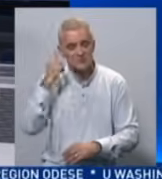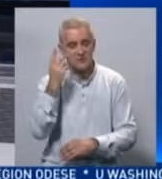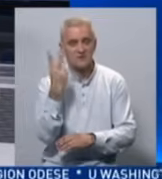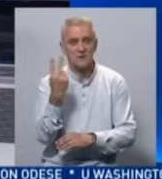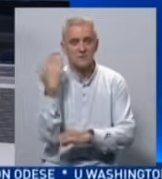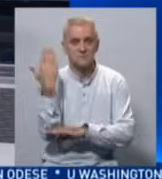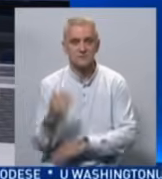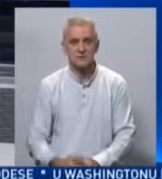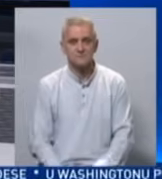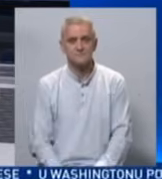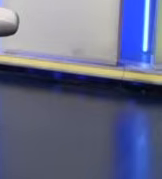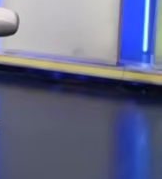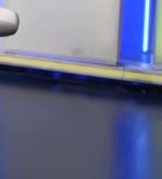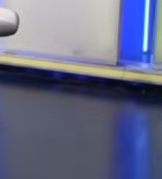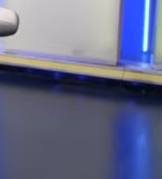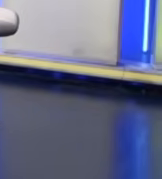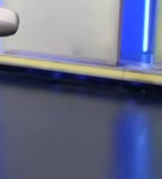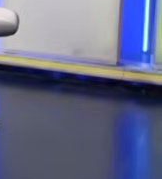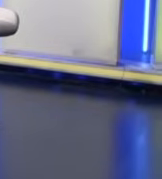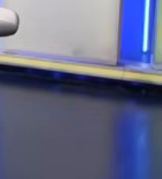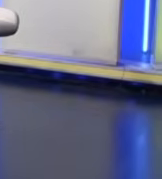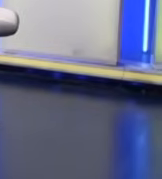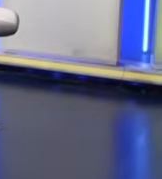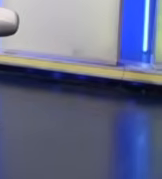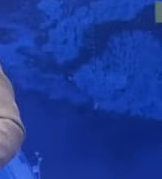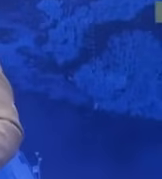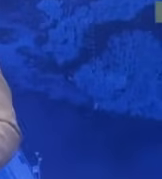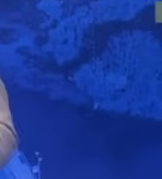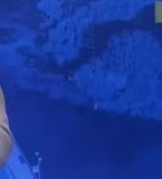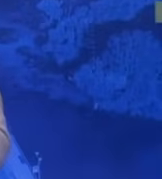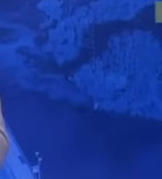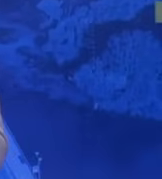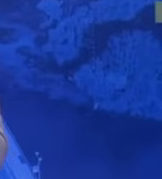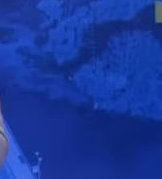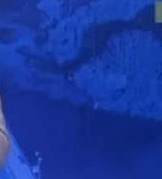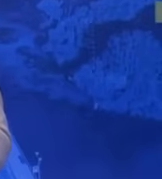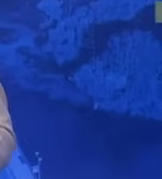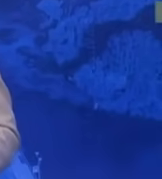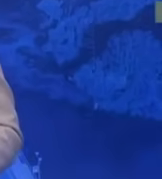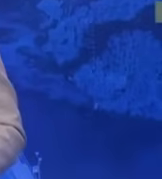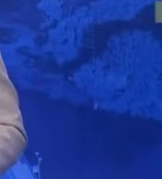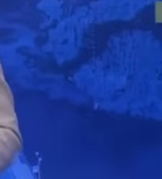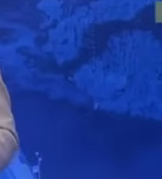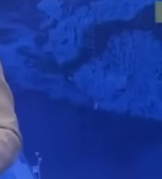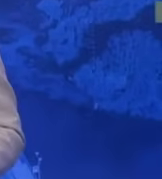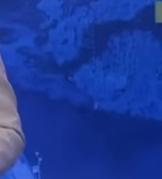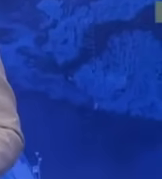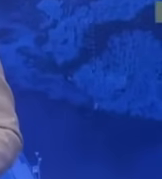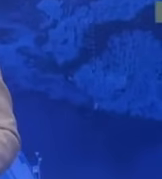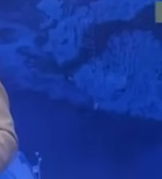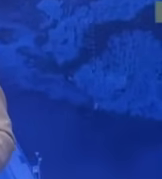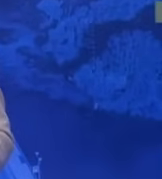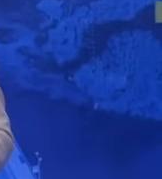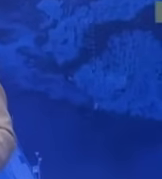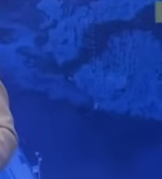2. Ivana, hvala ti na ovom pregledu vijesti, a vašoj pažnji, poštovani gledalci, preporučujem da ostanite sa nama do kraja. Evo što vas očekuje